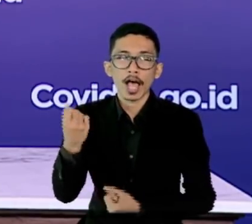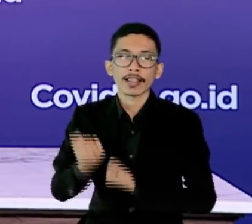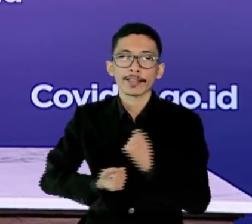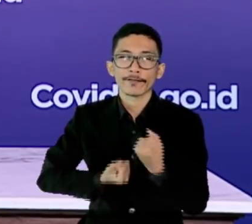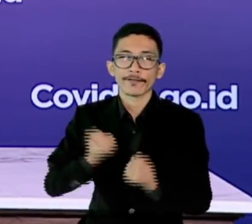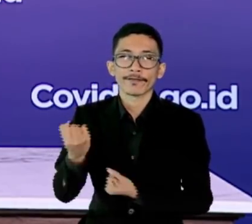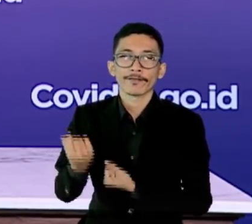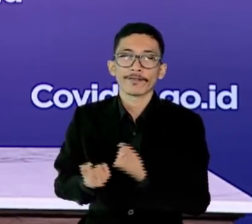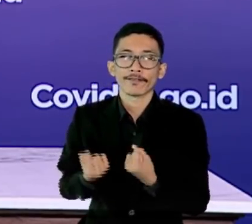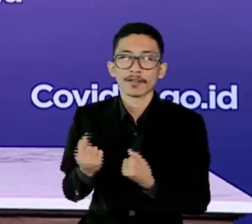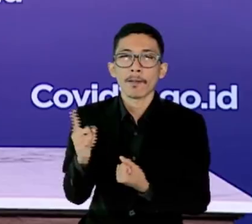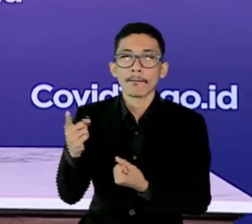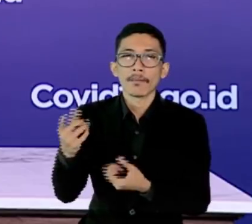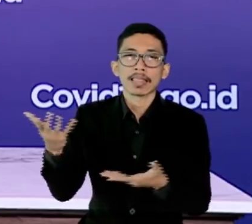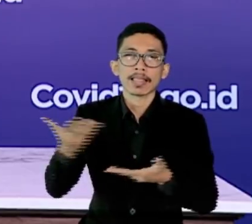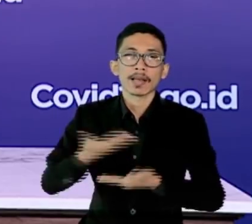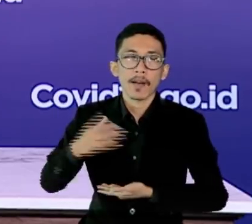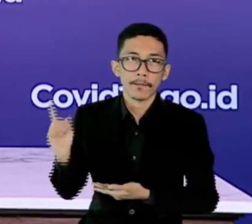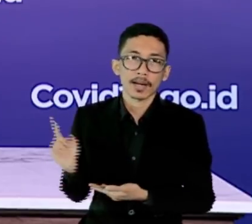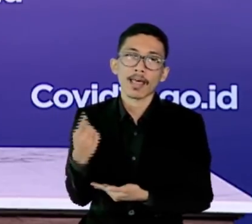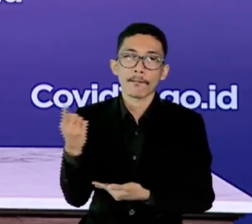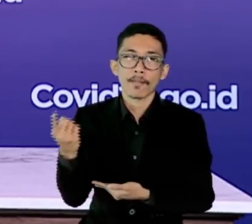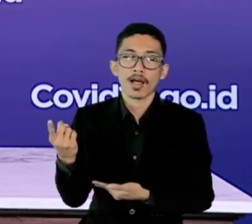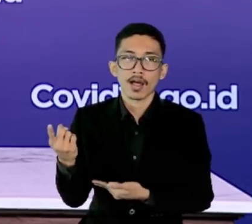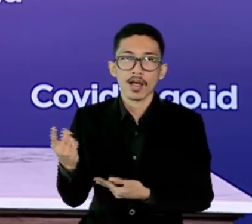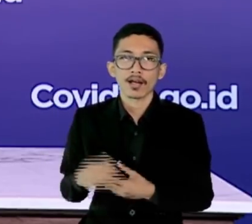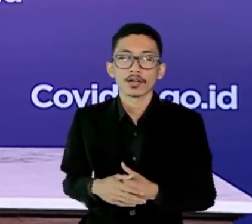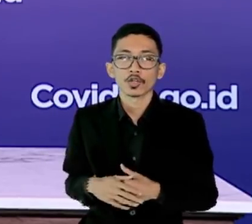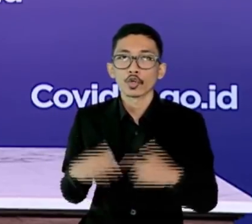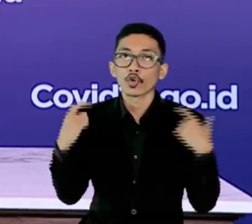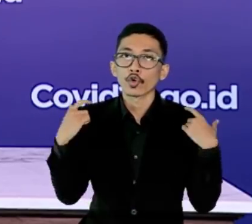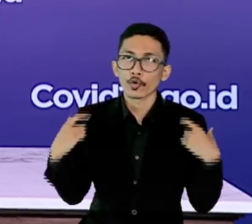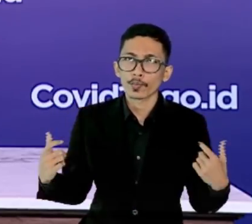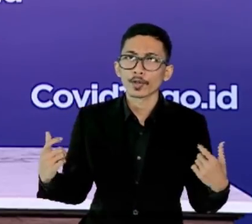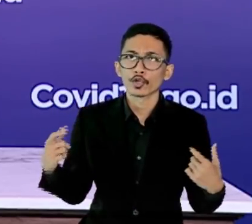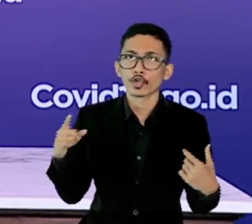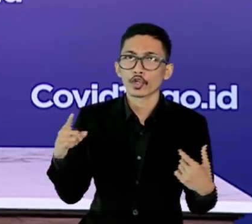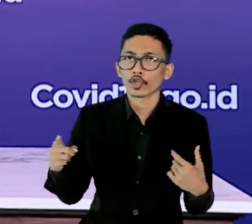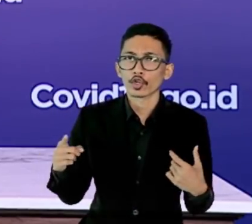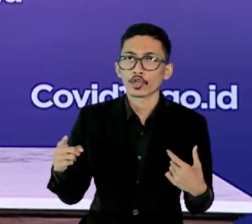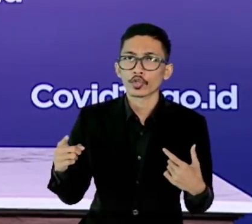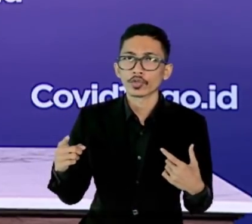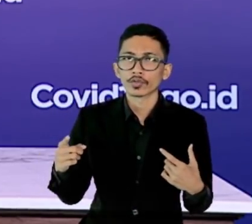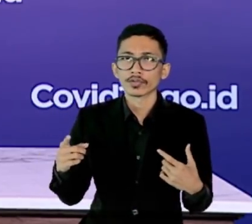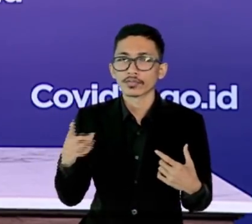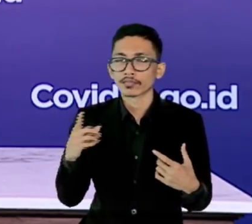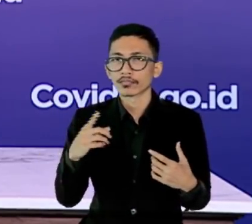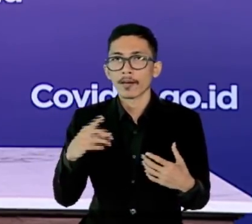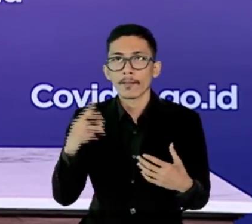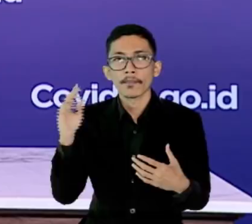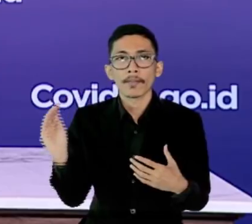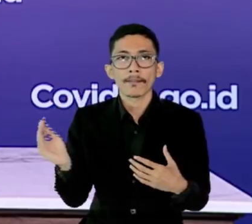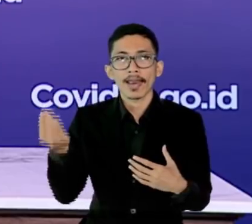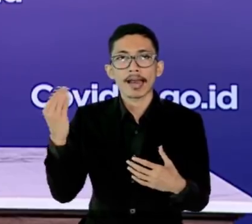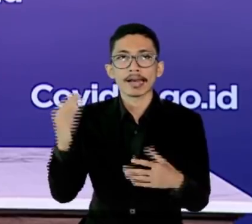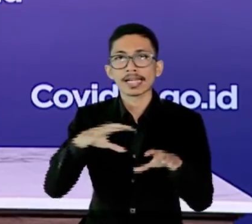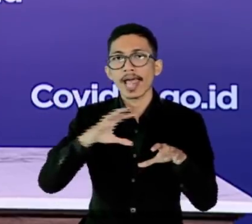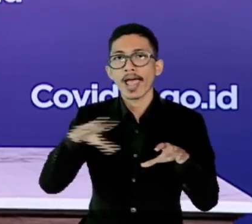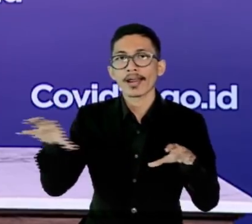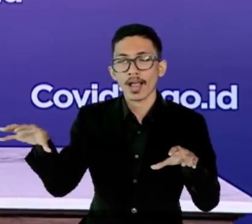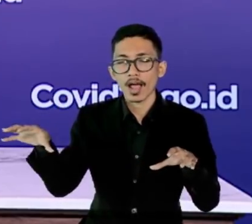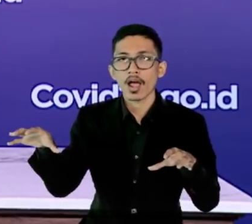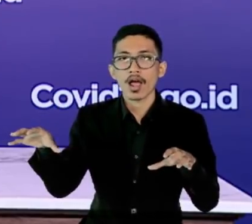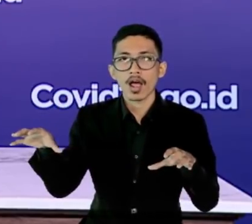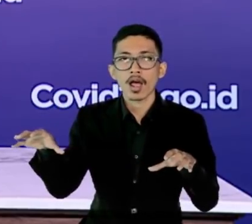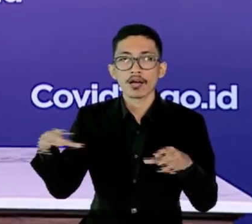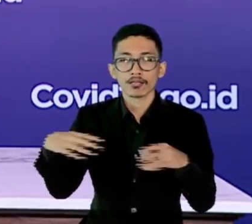penerima pertama stok vaksin dari pusat. Gubernur pun mampu menjadi perpanjangan tangan pimpinan daerah wilayah administratif